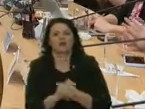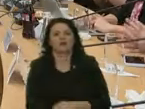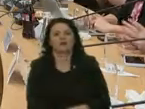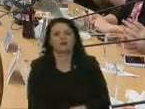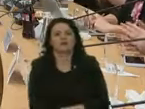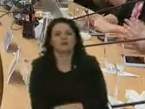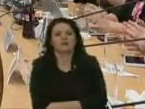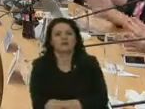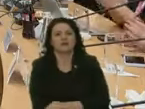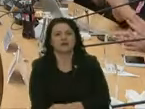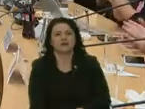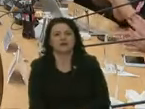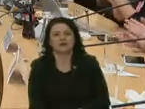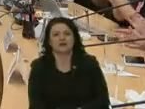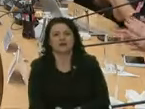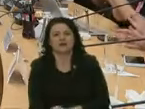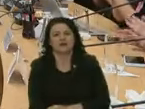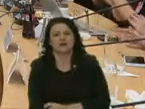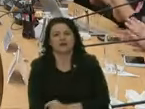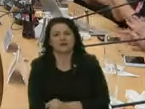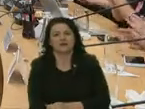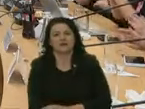Da.